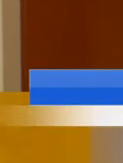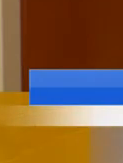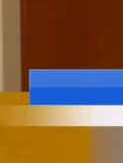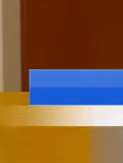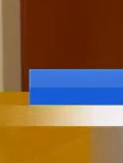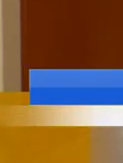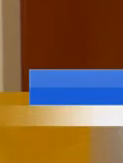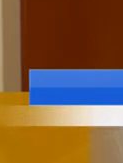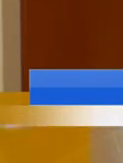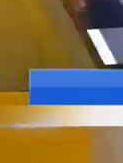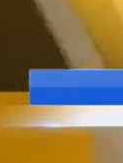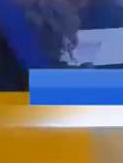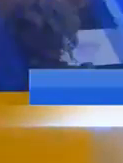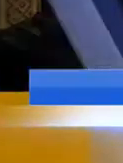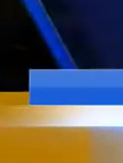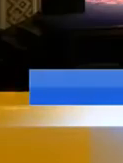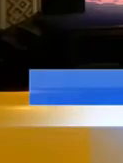мәселесін көтеруге болады.